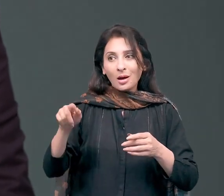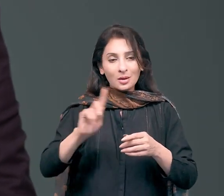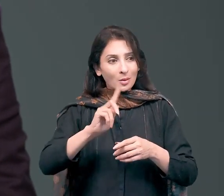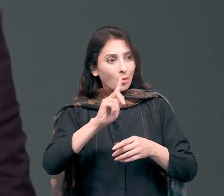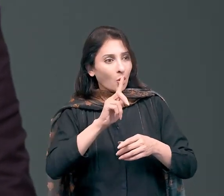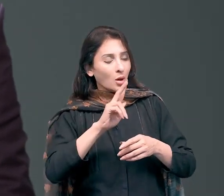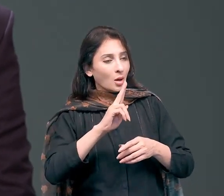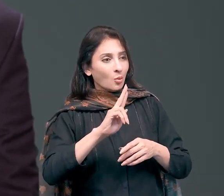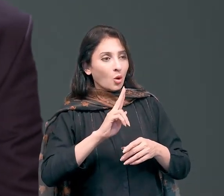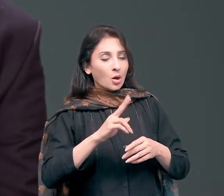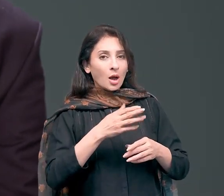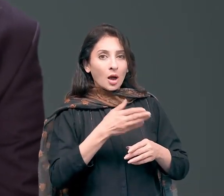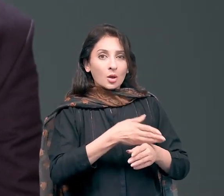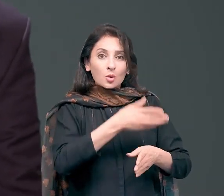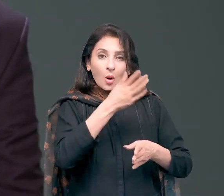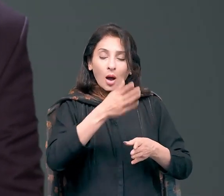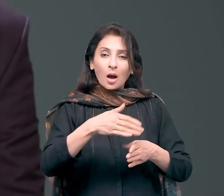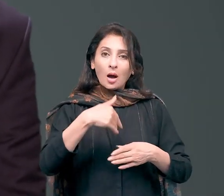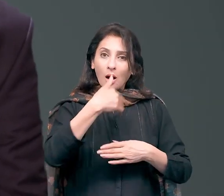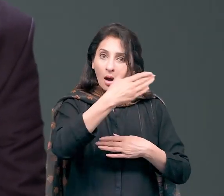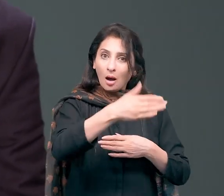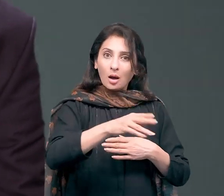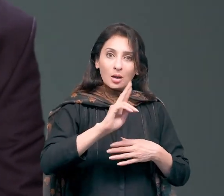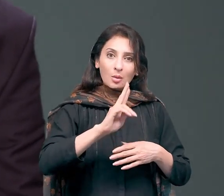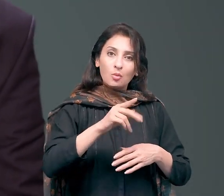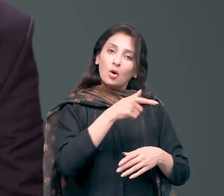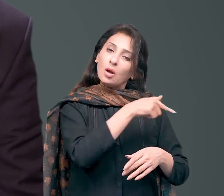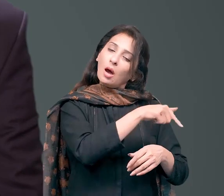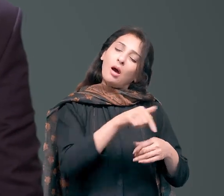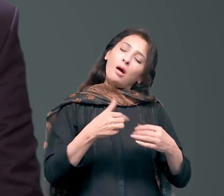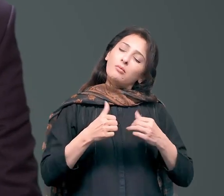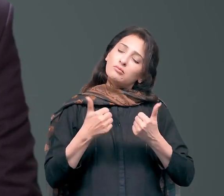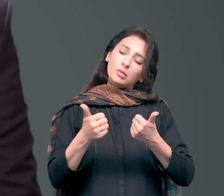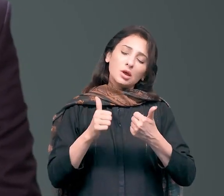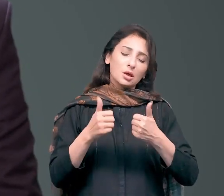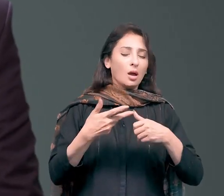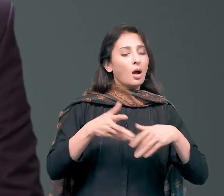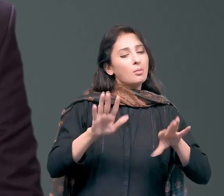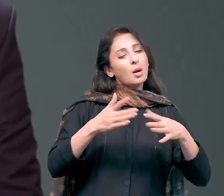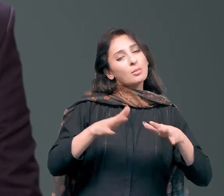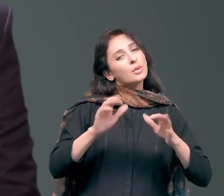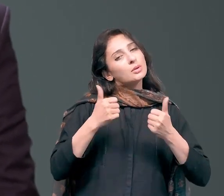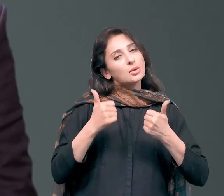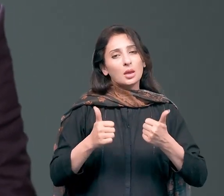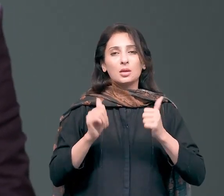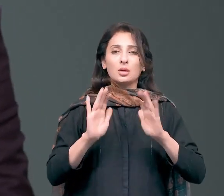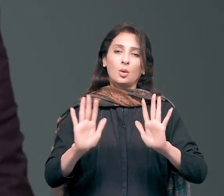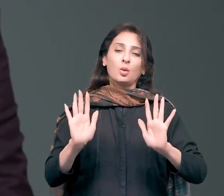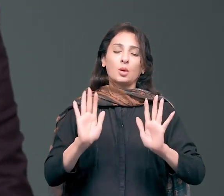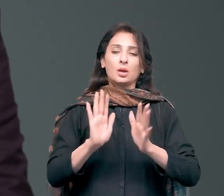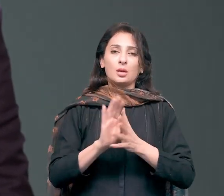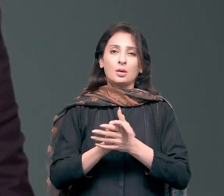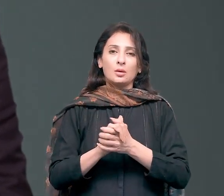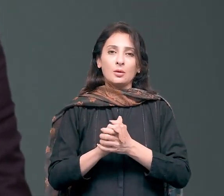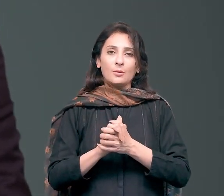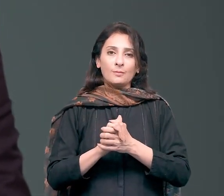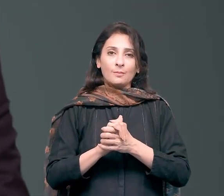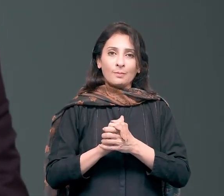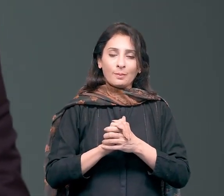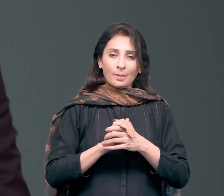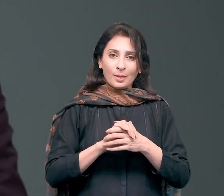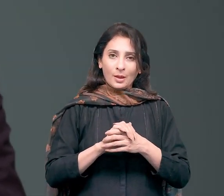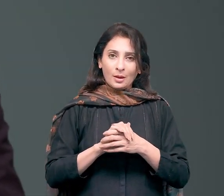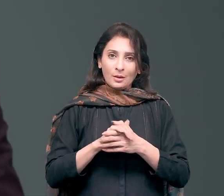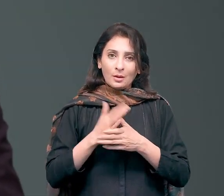مانتا، اب ہم ماننے کو تیار ہو گئے کہ جی جناح چلا گیا، مسلم لیگ چلے گئی. تو وہ عموماً وہ کہتے ہیں نا